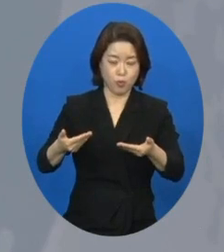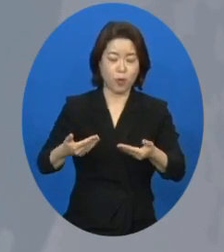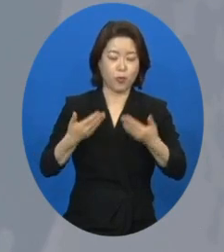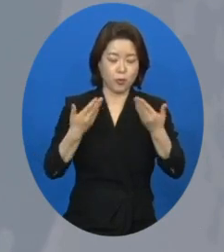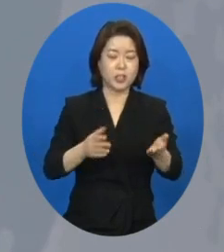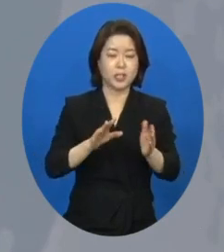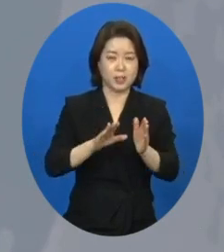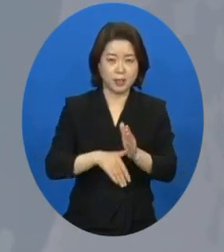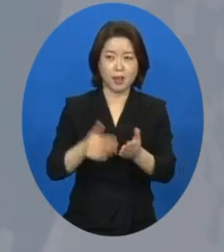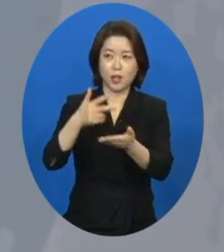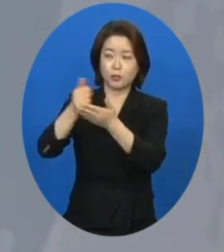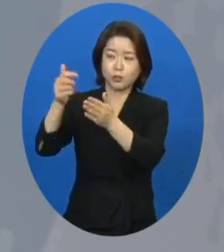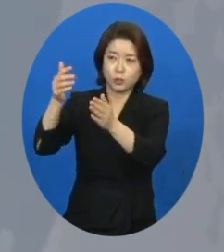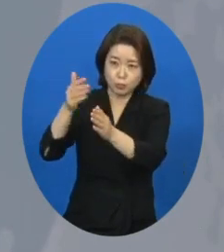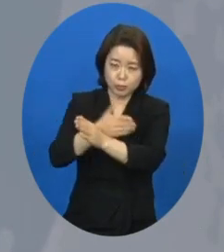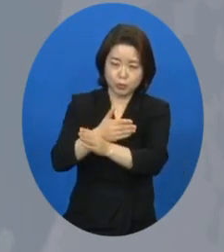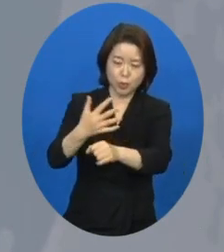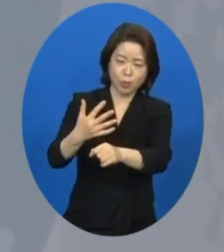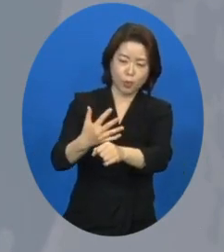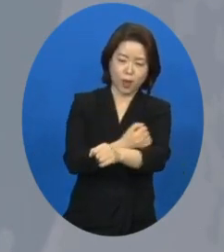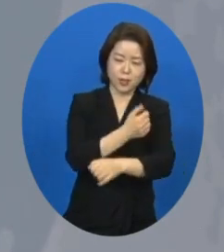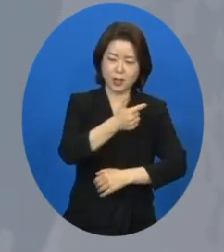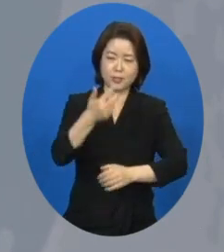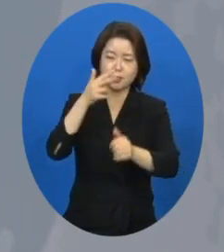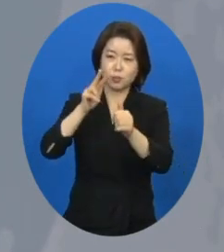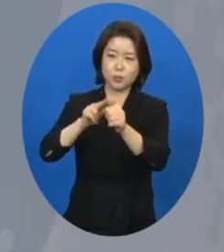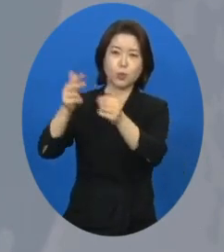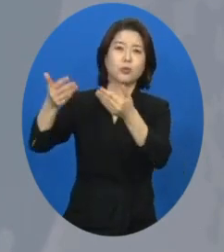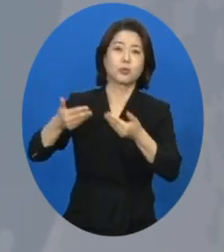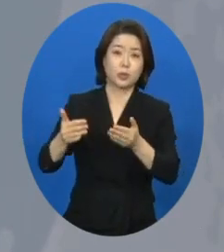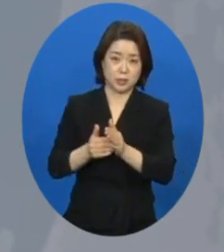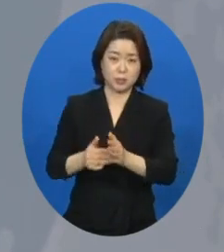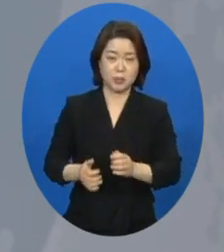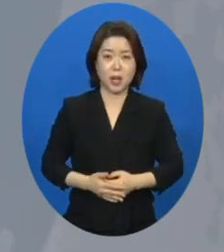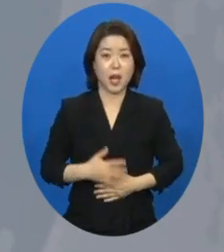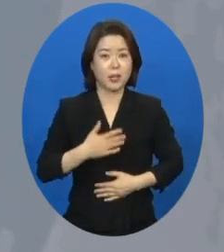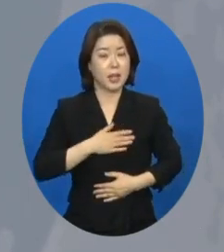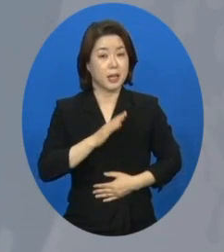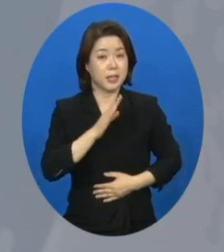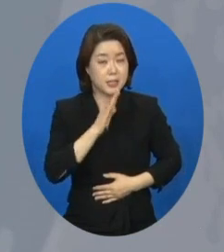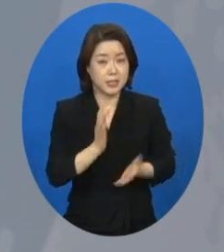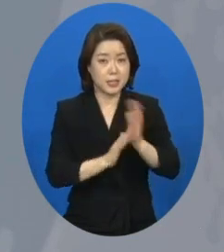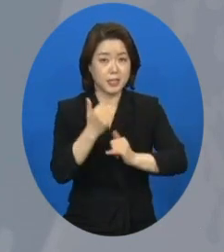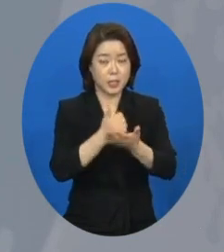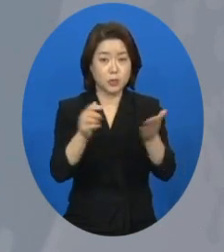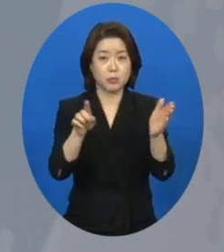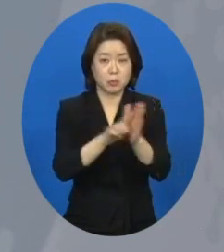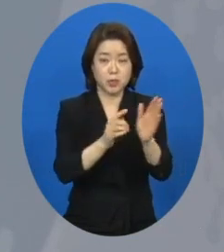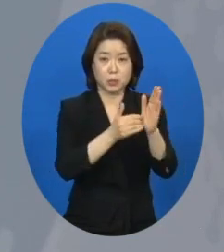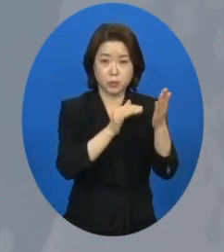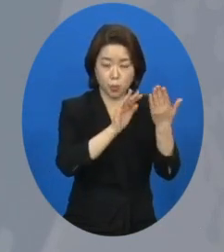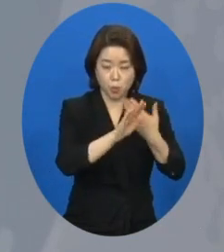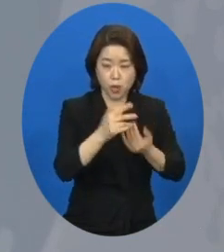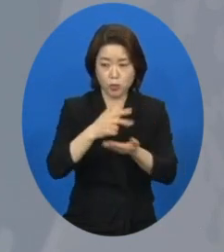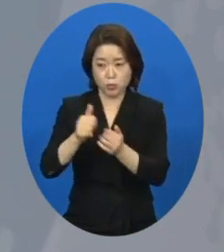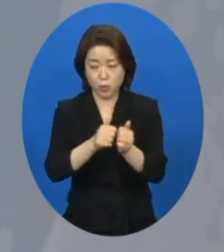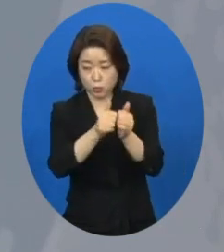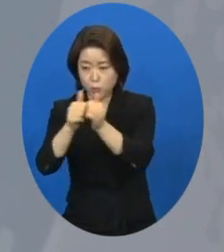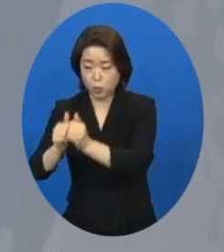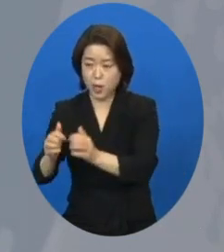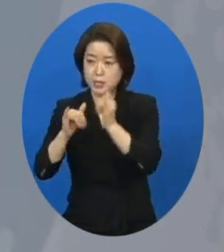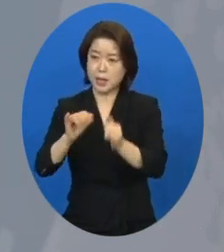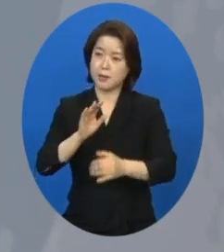때 주님으로부터 굉장한 도전을 받았습니다. 내가 진짜 예수님을 믿고 정말 주님과 동행하는